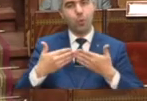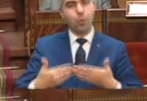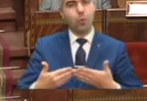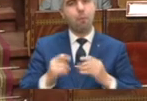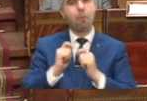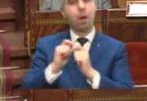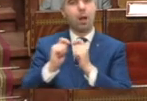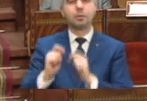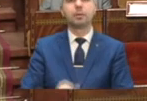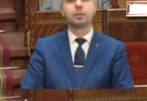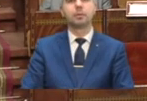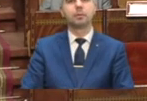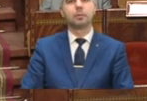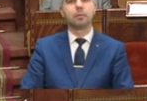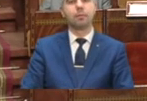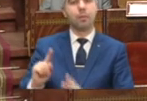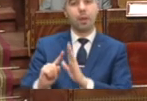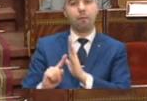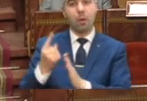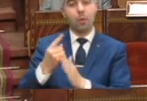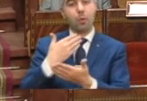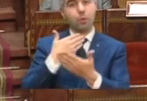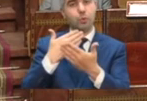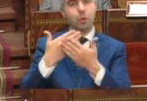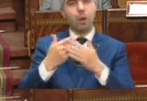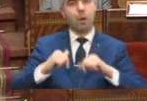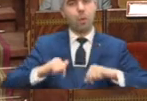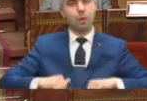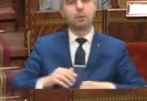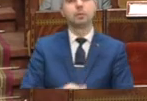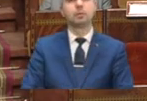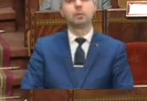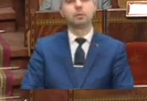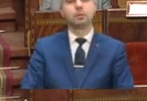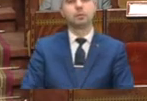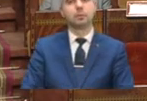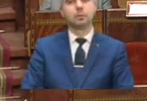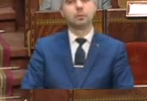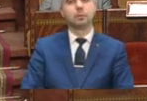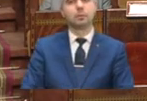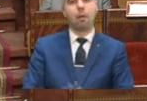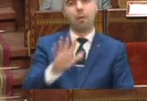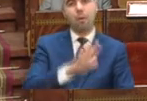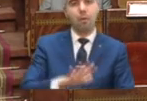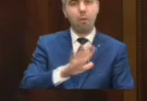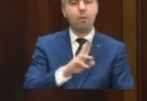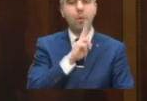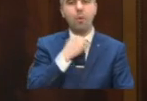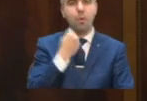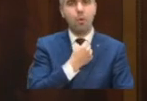بصدده. ابتداء نشكركم السيدة الوزيرة ومن خلالكم الحكومة